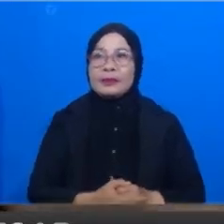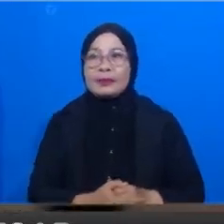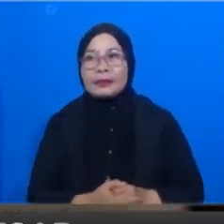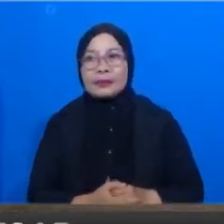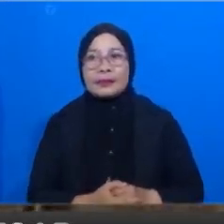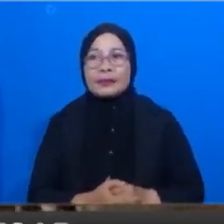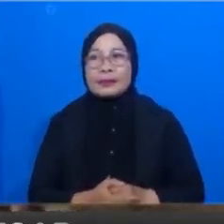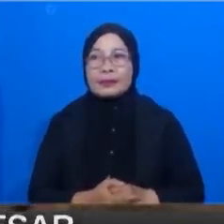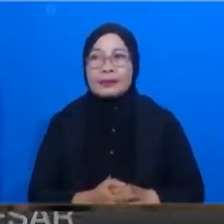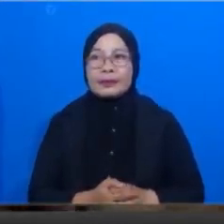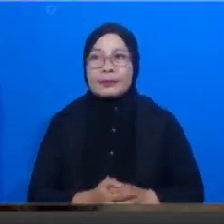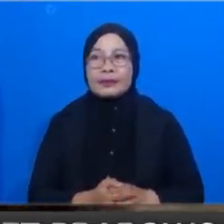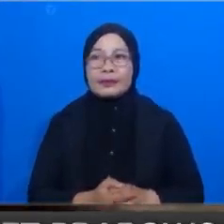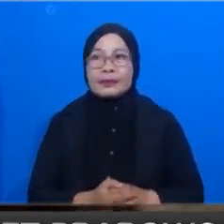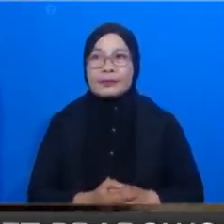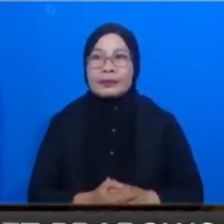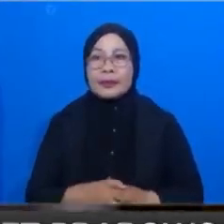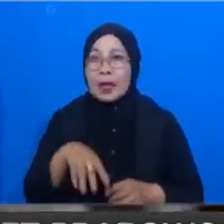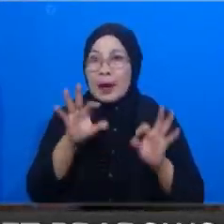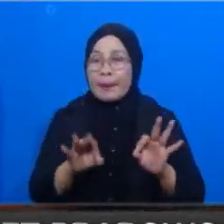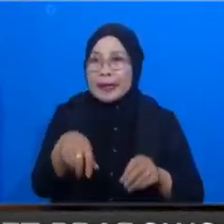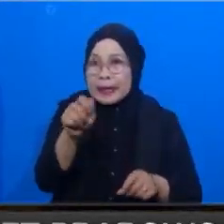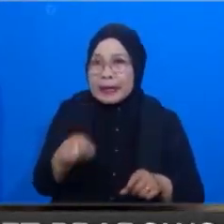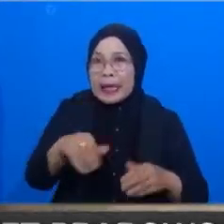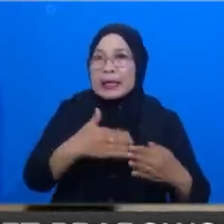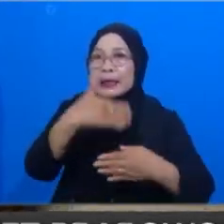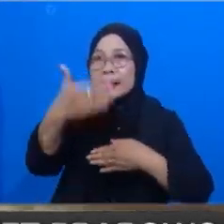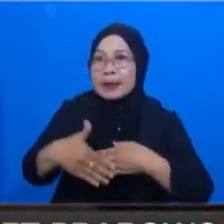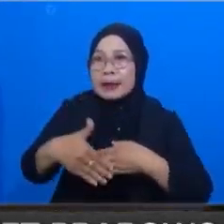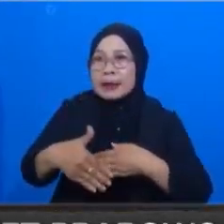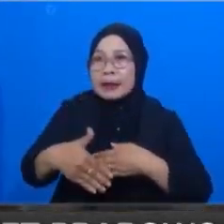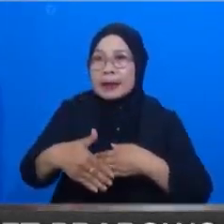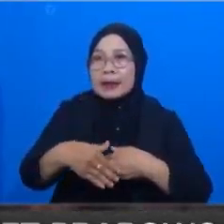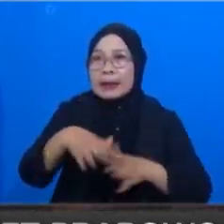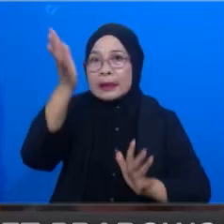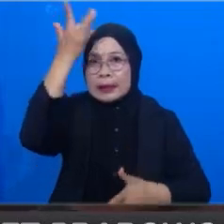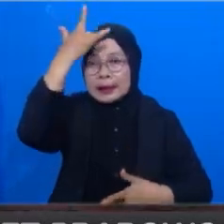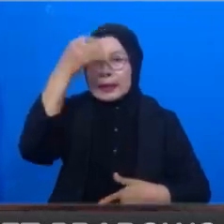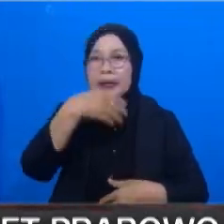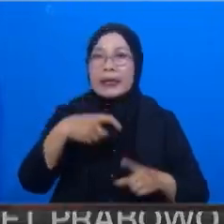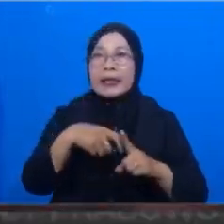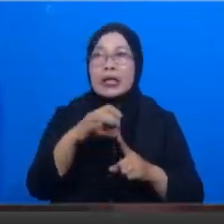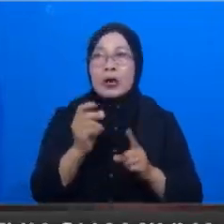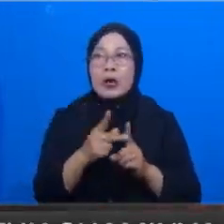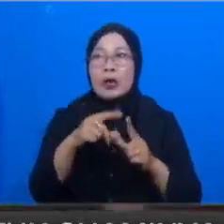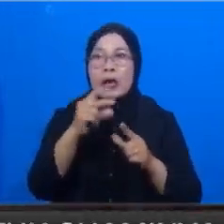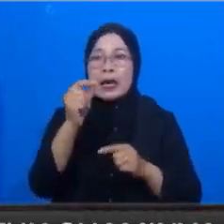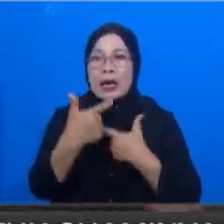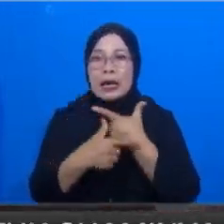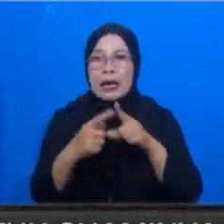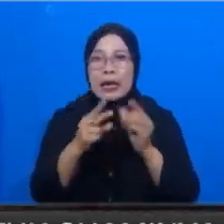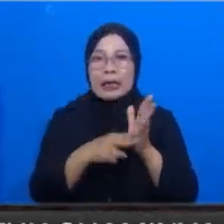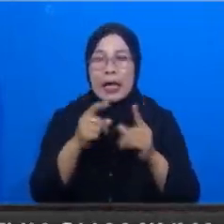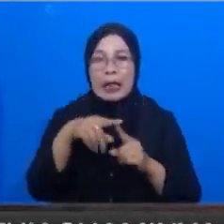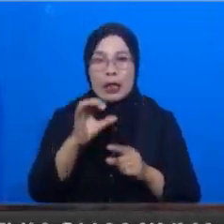Sandra, Mbak, sehat, Mbak. Dalam sidang lanjutan terdakwa Harvey Moise, Hakim Ketua Eko Arianto juga mengkonfirmasi